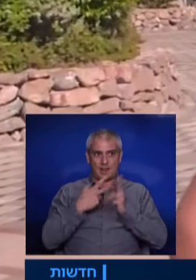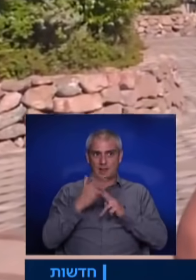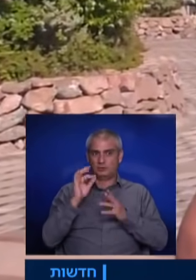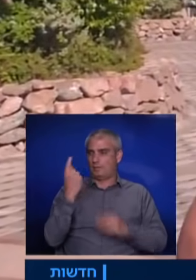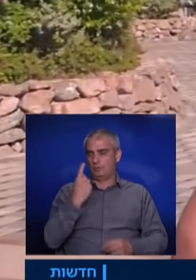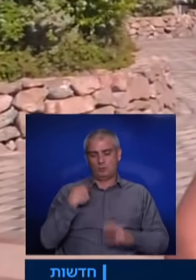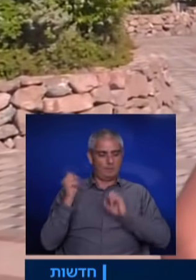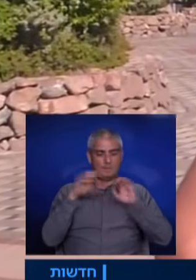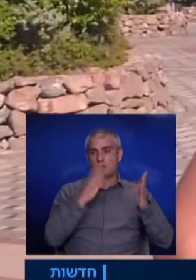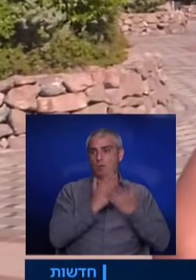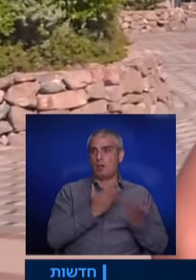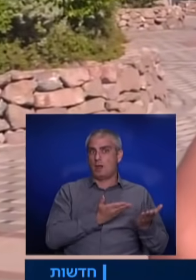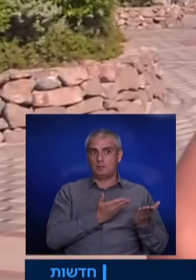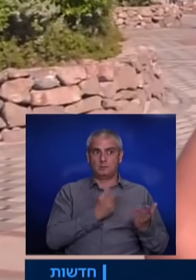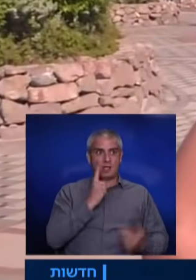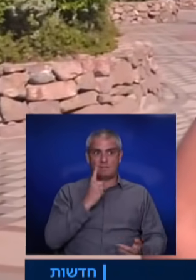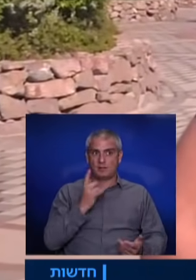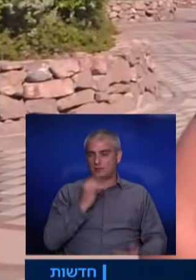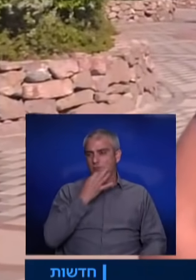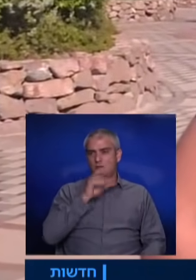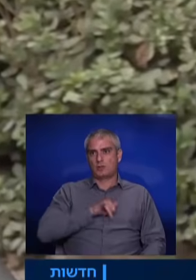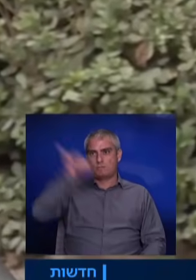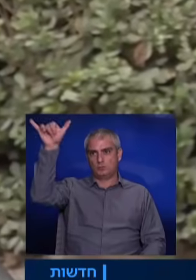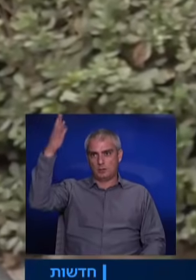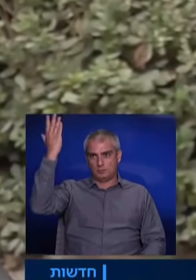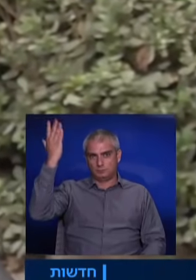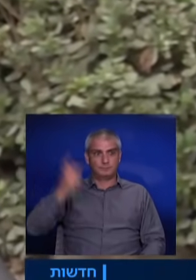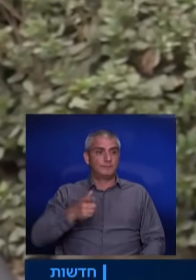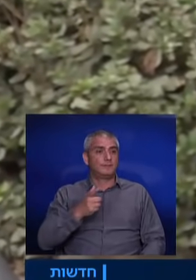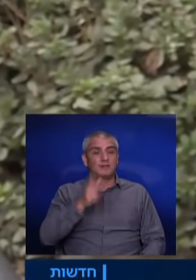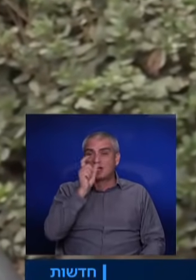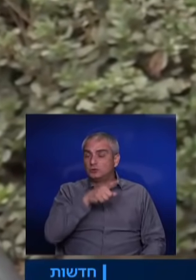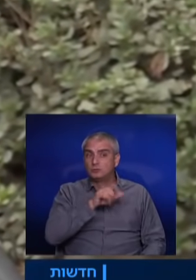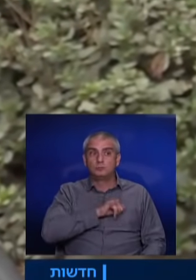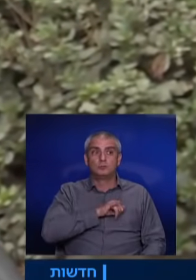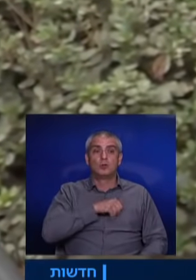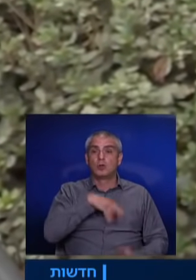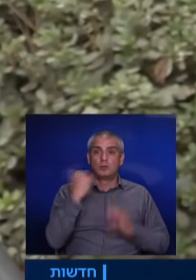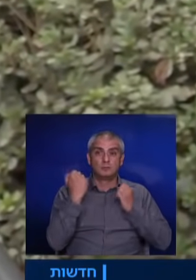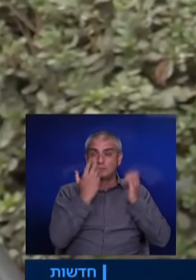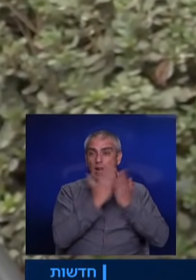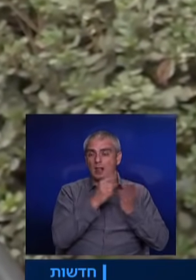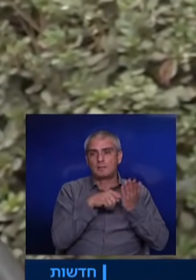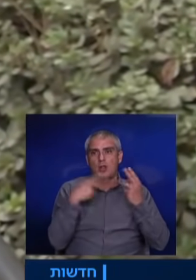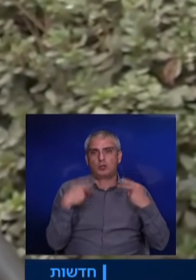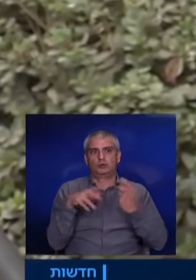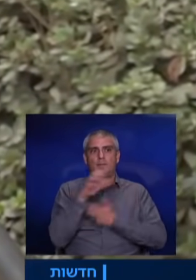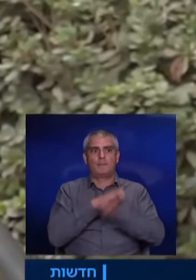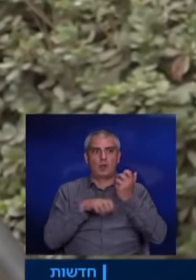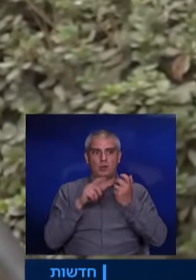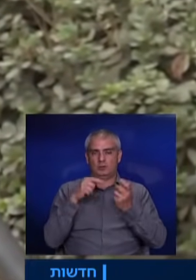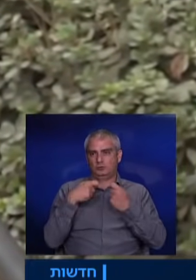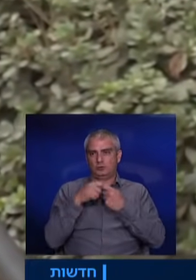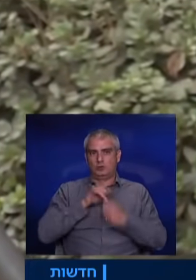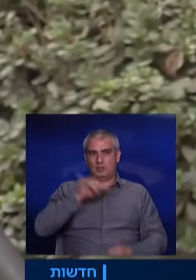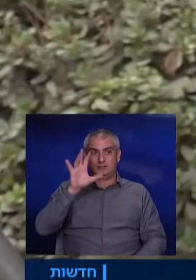הבידוד. אז באנו לאילת, אבל בהחלט עדיף לטוס לחול. אנשים נוסעים לאילת כי הם חוששים מהבירוקרטיה שיש סביב הטיסה.